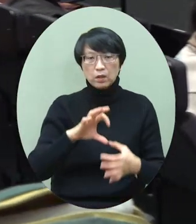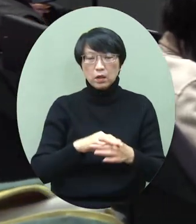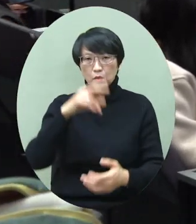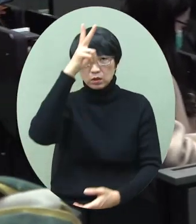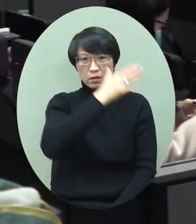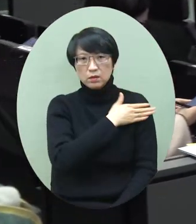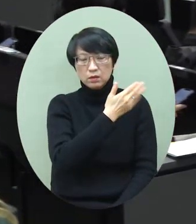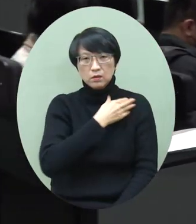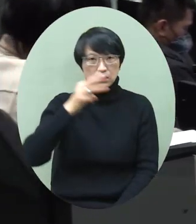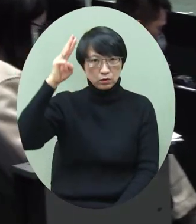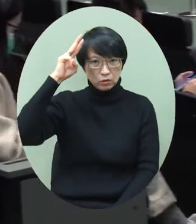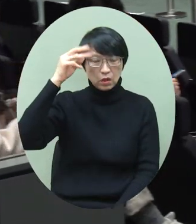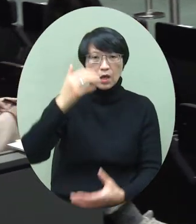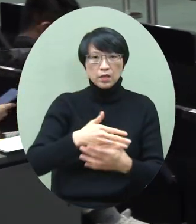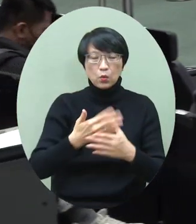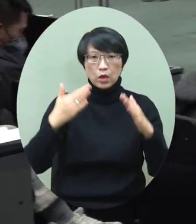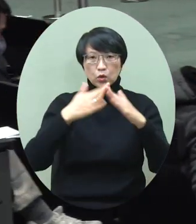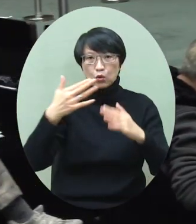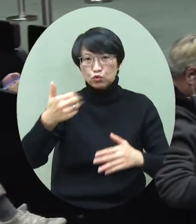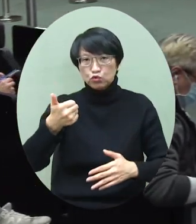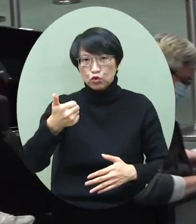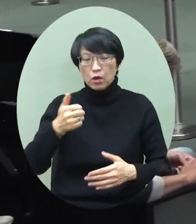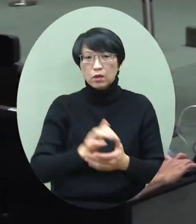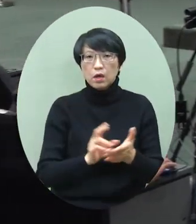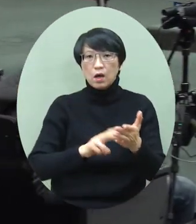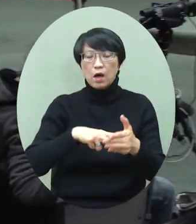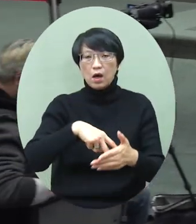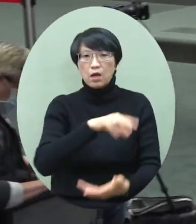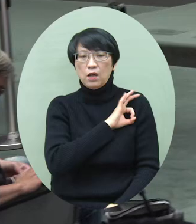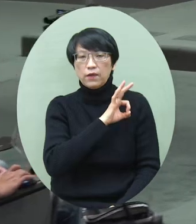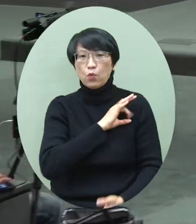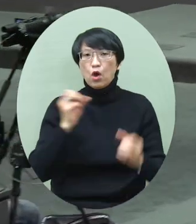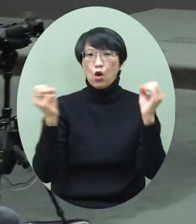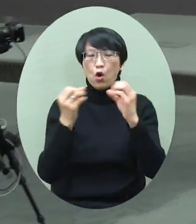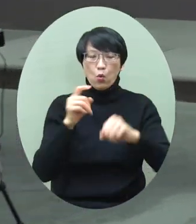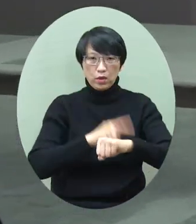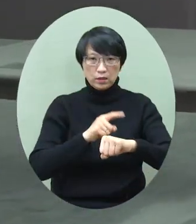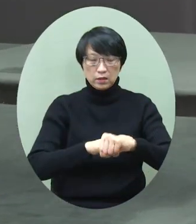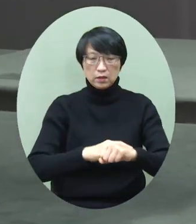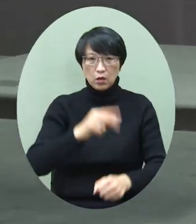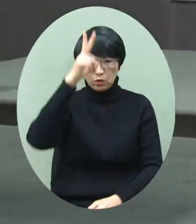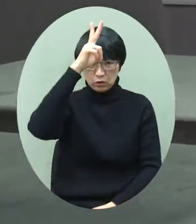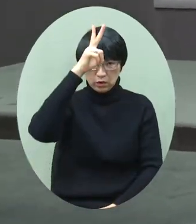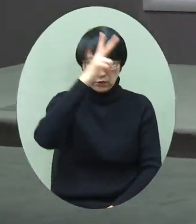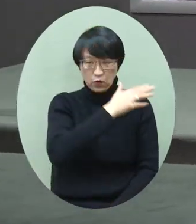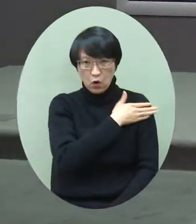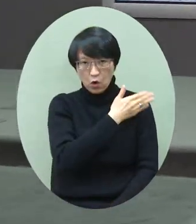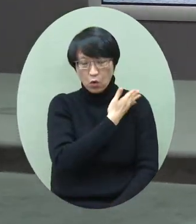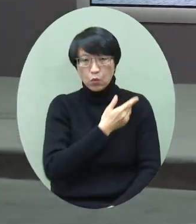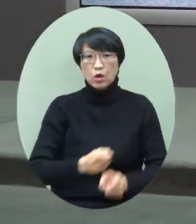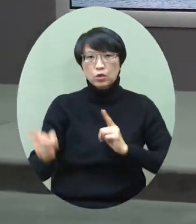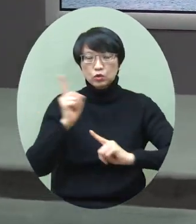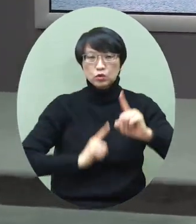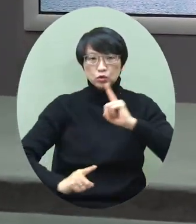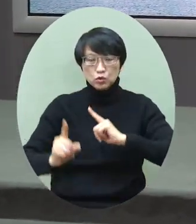員宣誓嗰度啊，因為咧局長今日就喺即係立法會開會嘅時候就講到話，公務員咧唔應該即係隨便去接